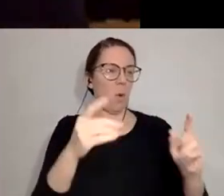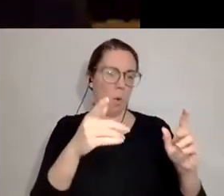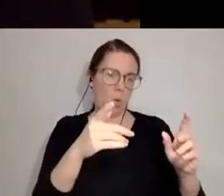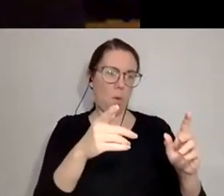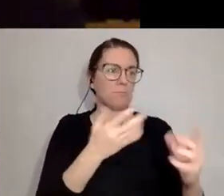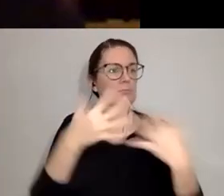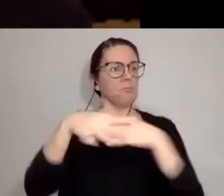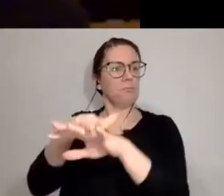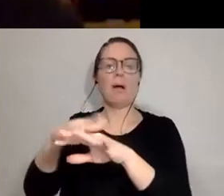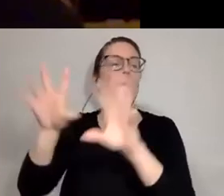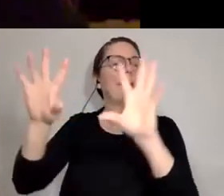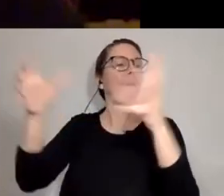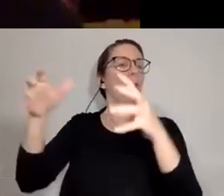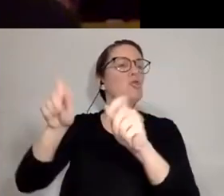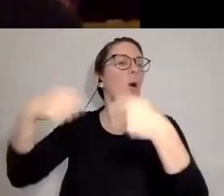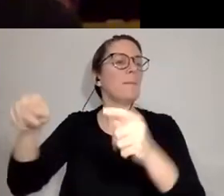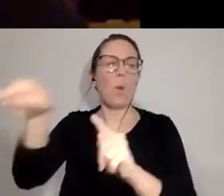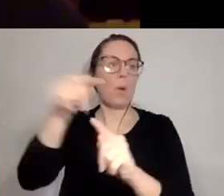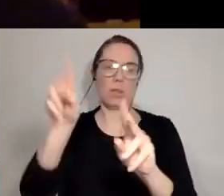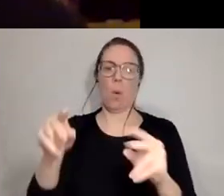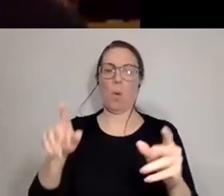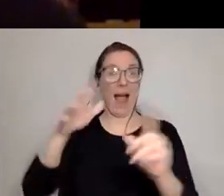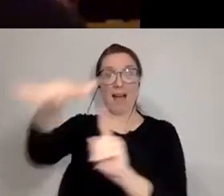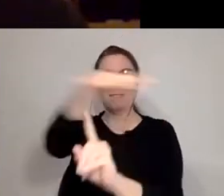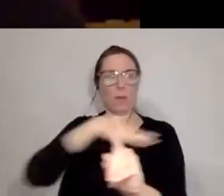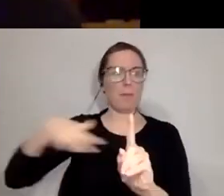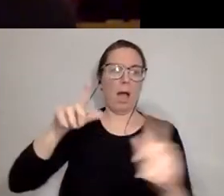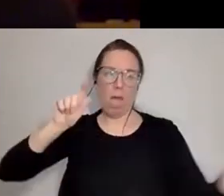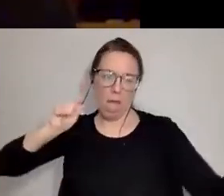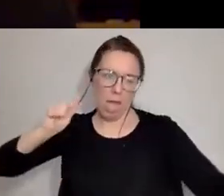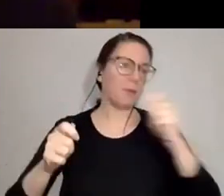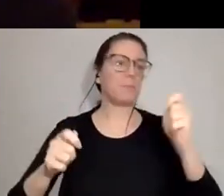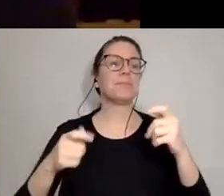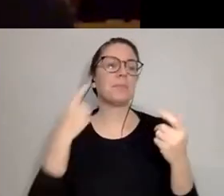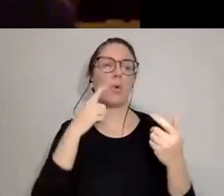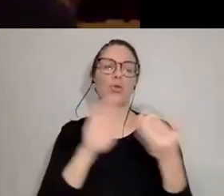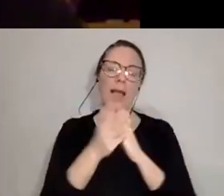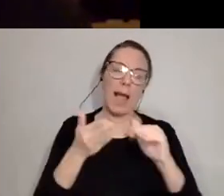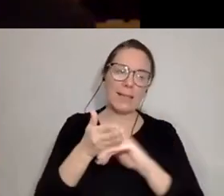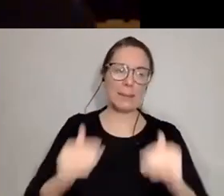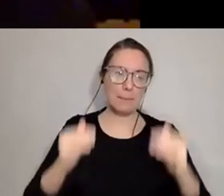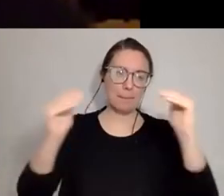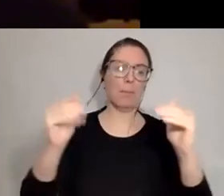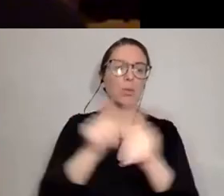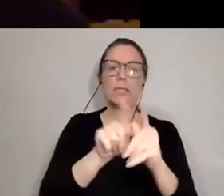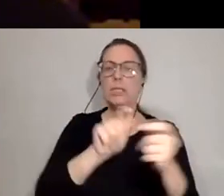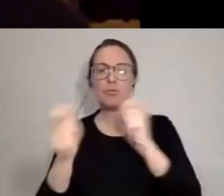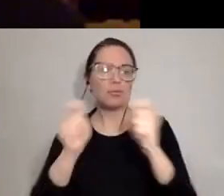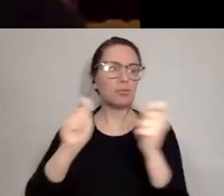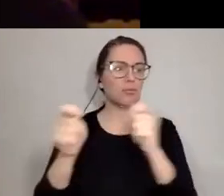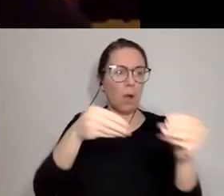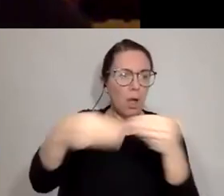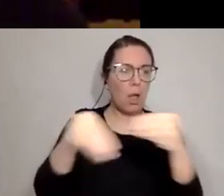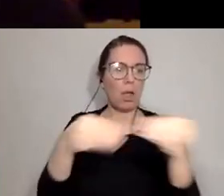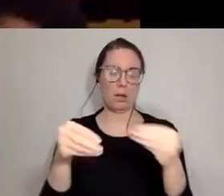qui transforment les environnements, qui tentent de les rendre accessibles, modulables, flexibles, pour qu y de la place pour tout le monde